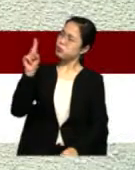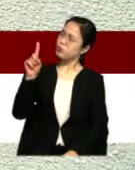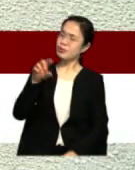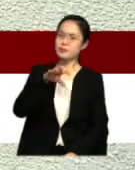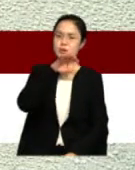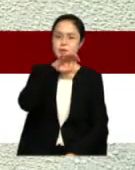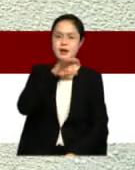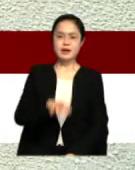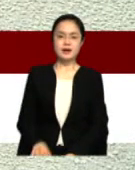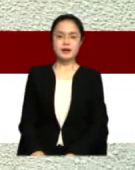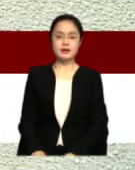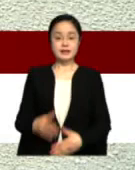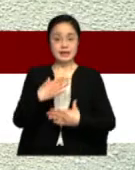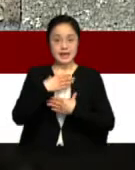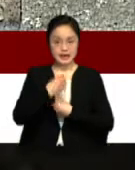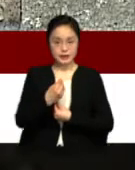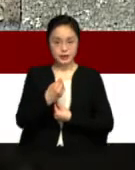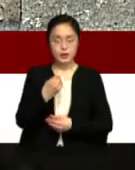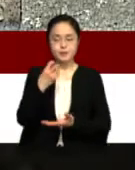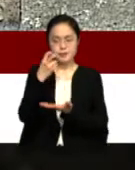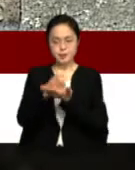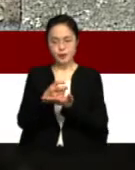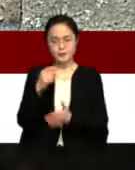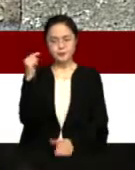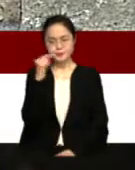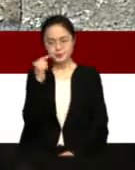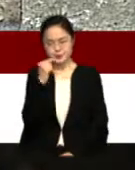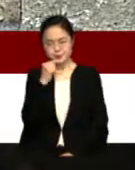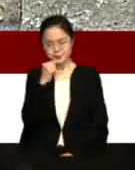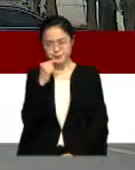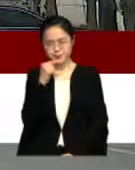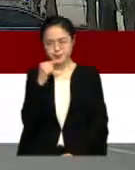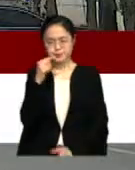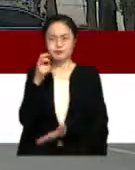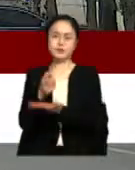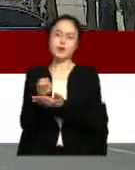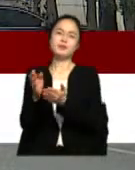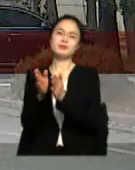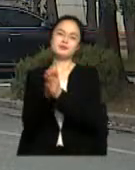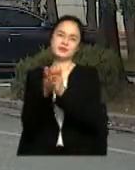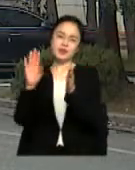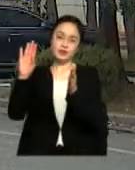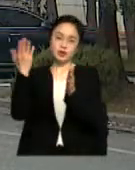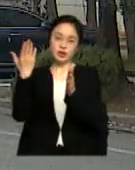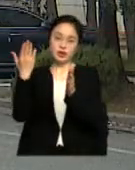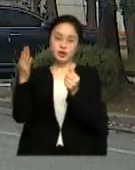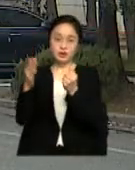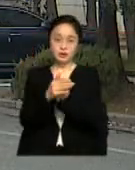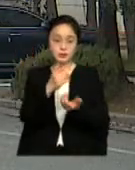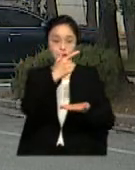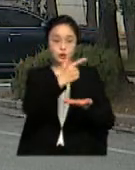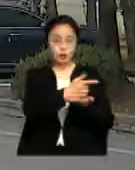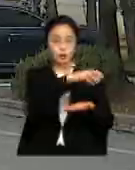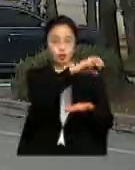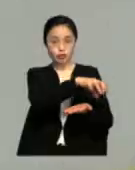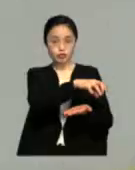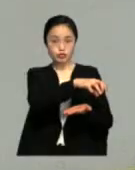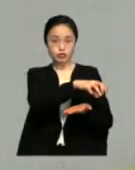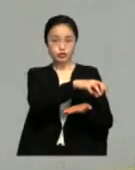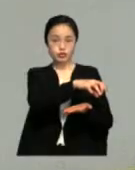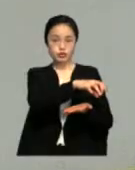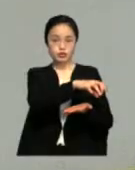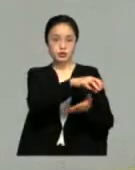항목을 총 전 20% 에서 50% 로 상향 조정했습니다 때문에 이 아파트의 게 목 불과 한 달 차이로